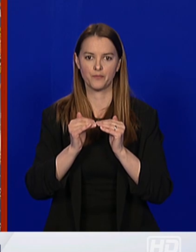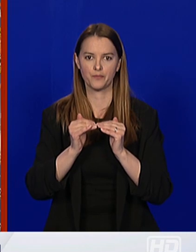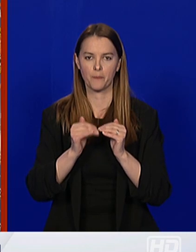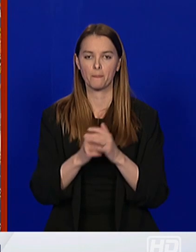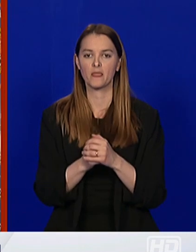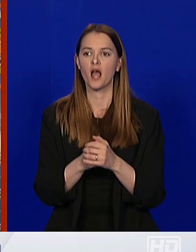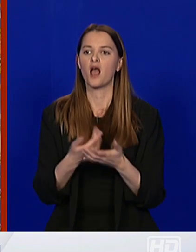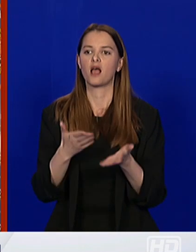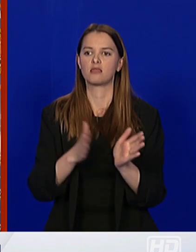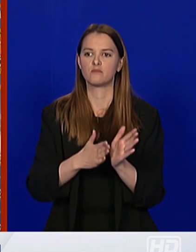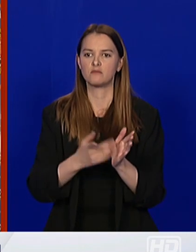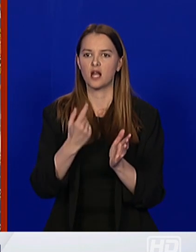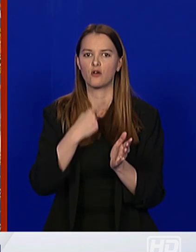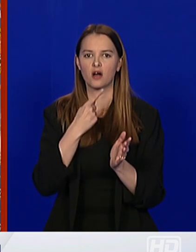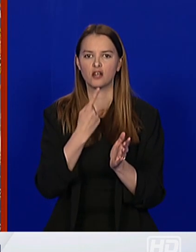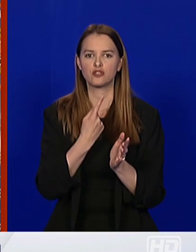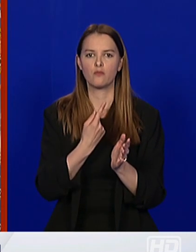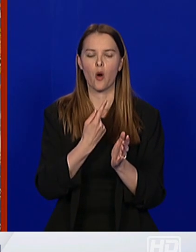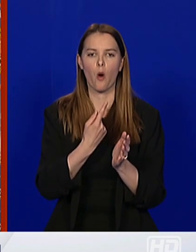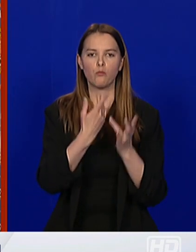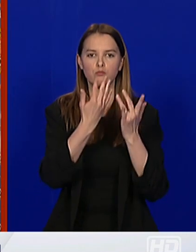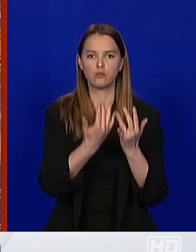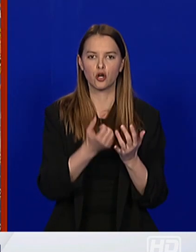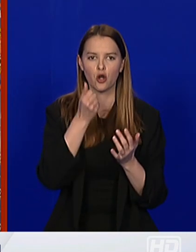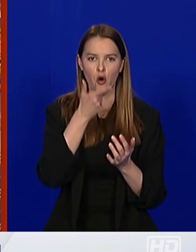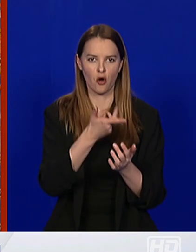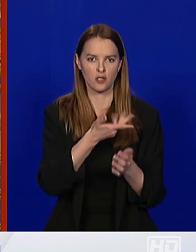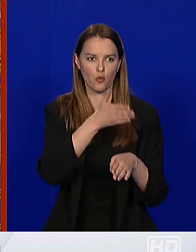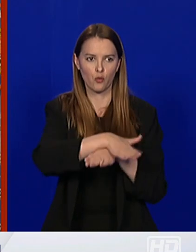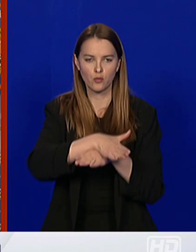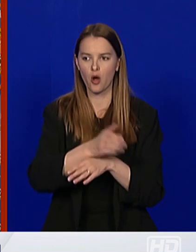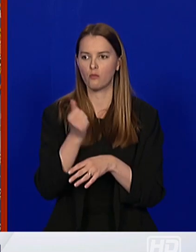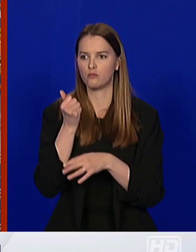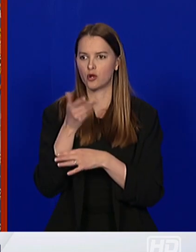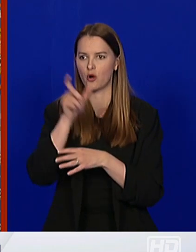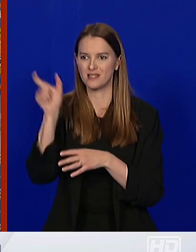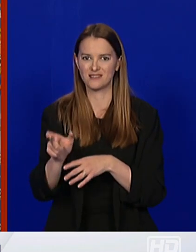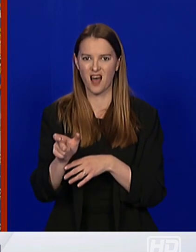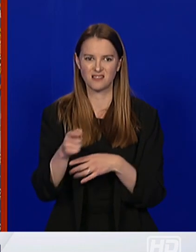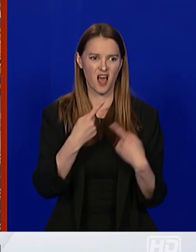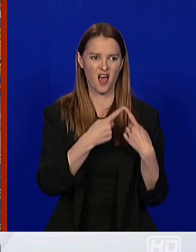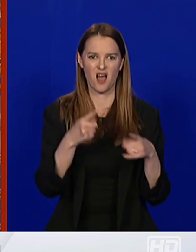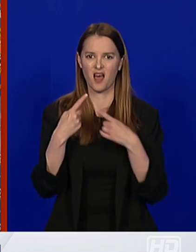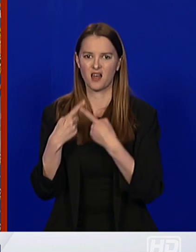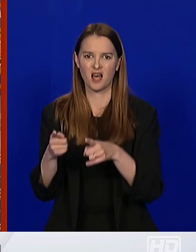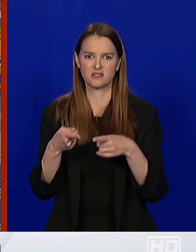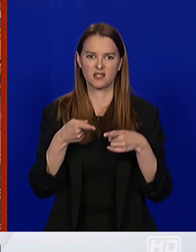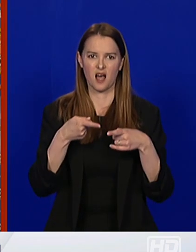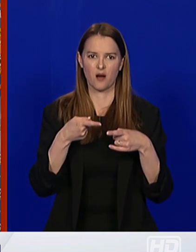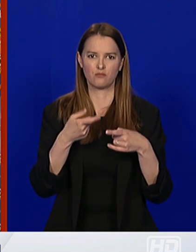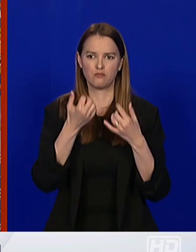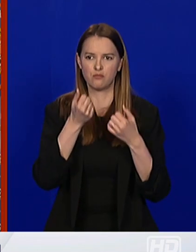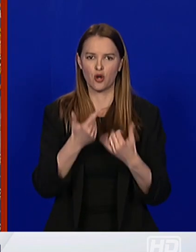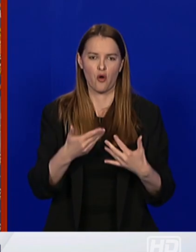bilo kad bi rekli broj oboljelih u Hrvatskoj ili broj oboljelih u Italiji koji ima 60 miliona stanovnika, a mi imamo 4 miliona, dakle to nije